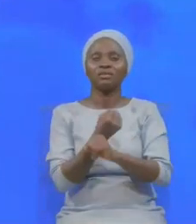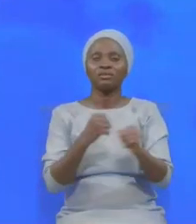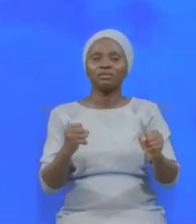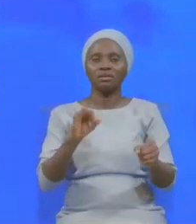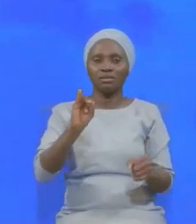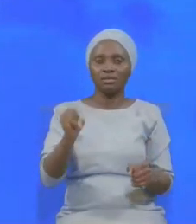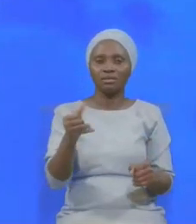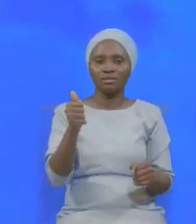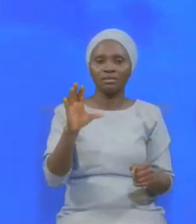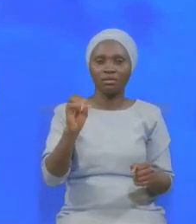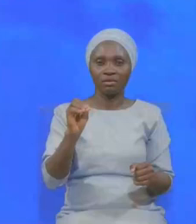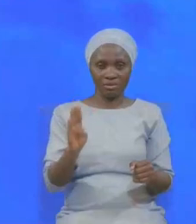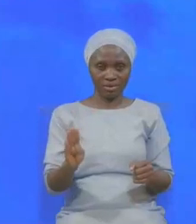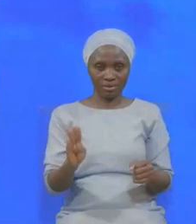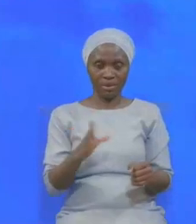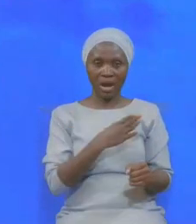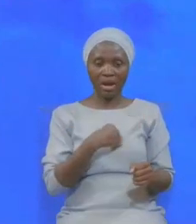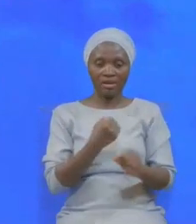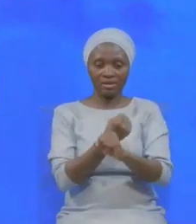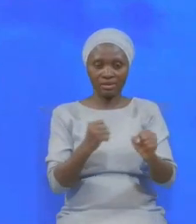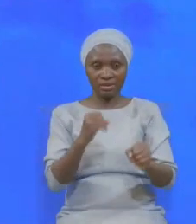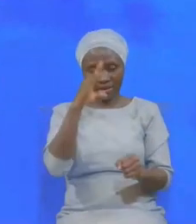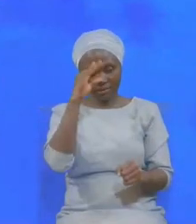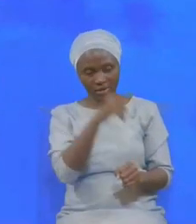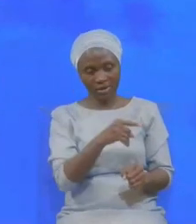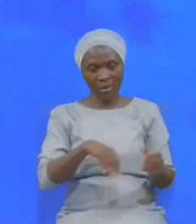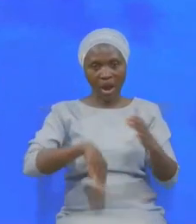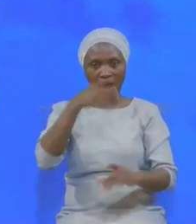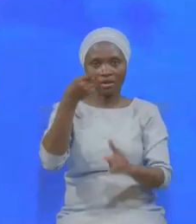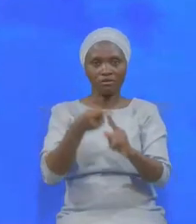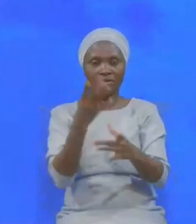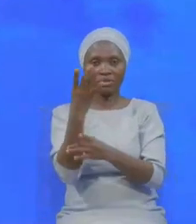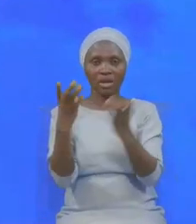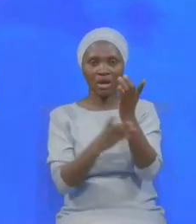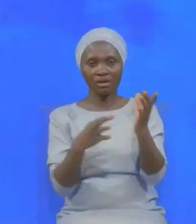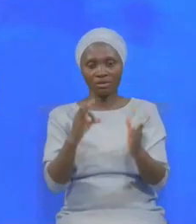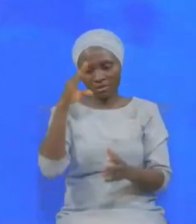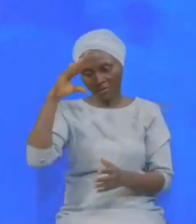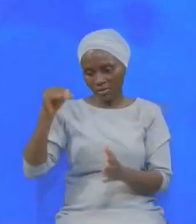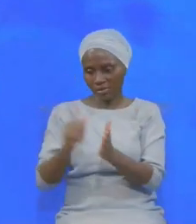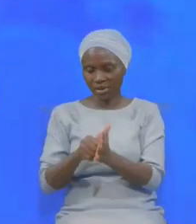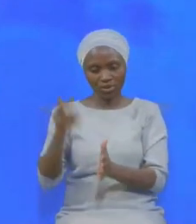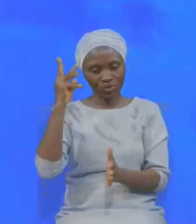la main d'un plus fort que lui.